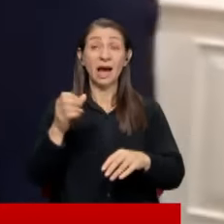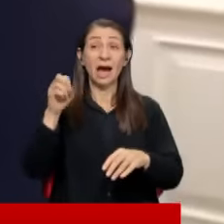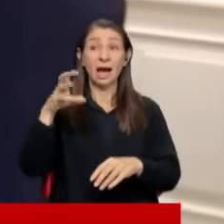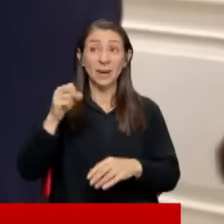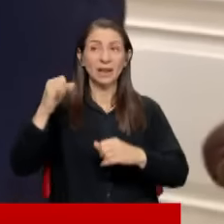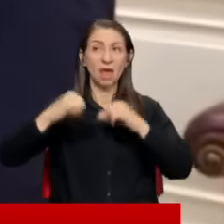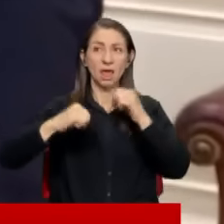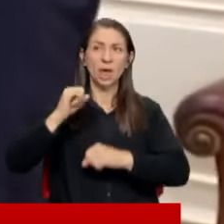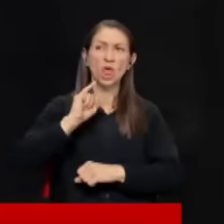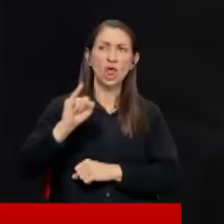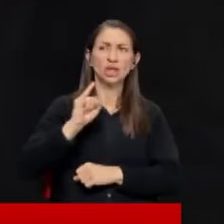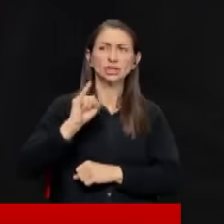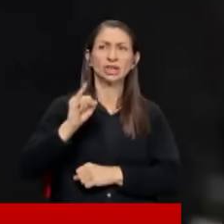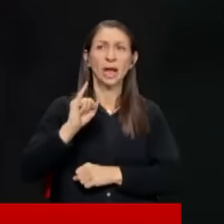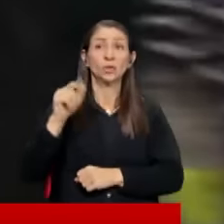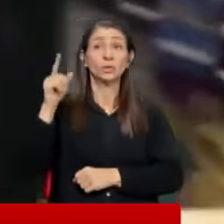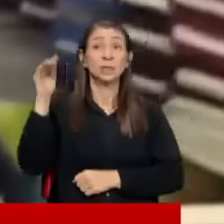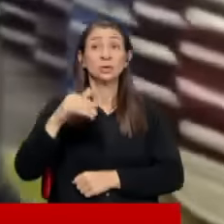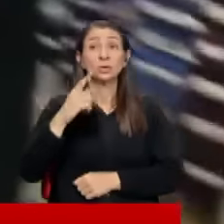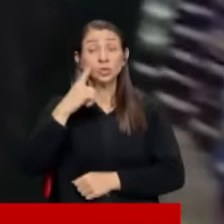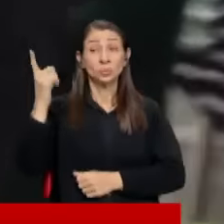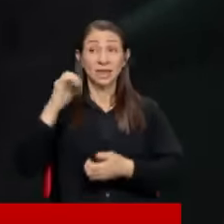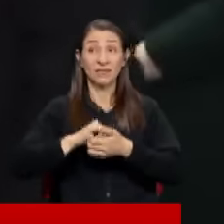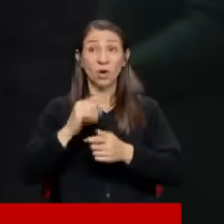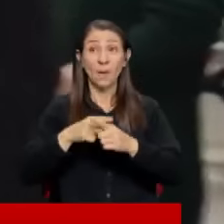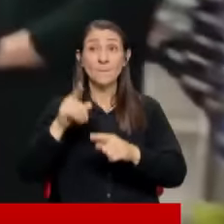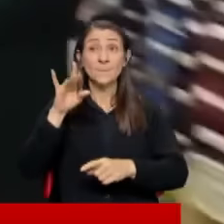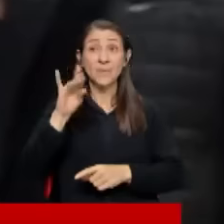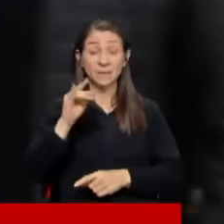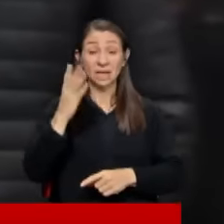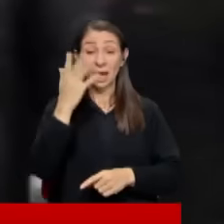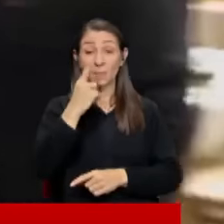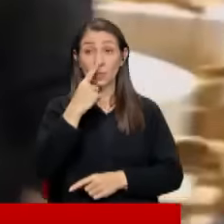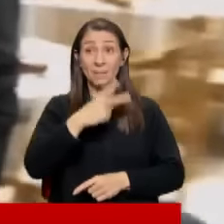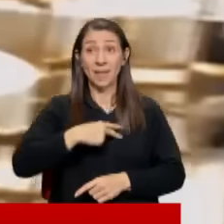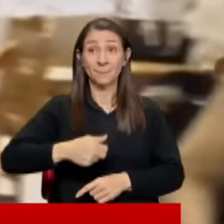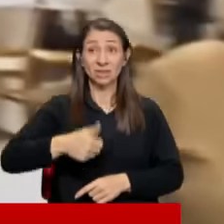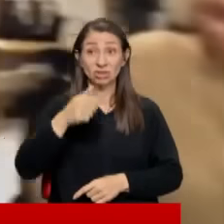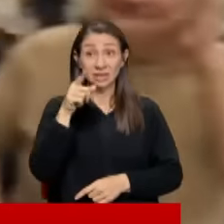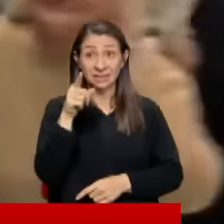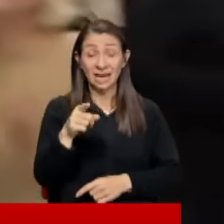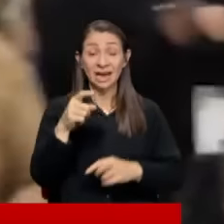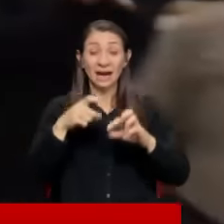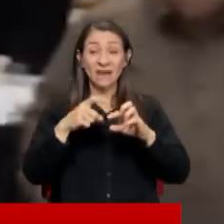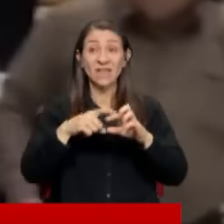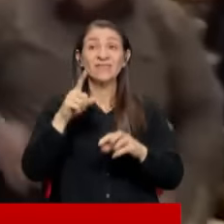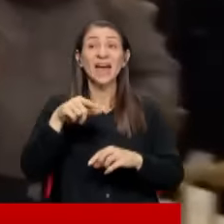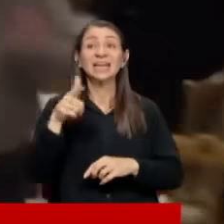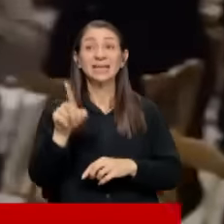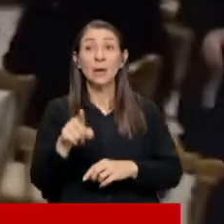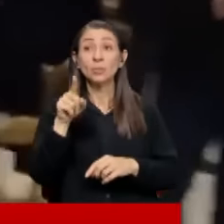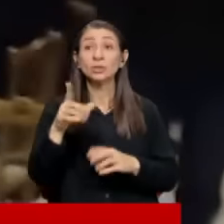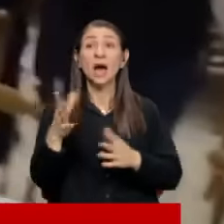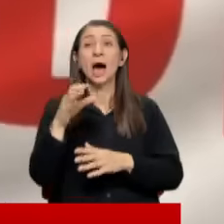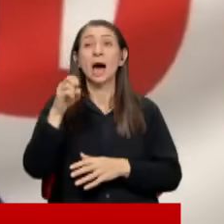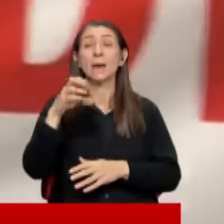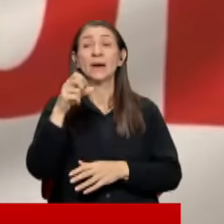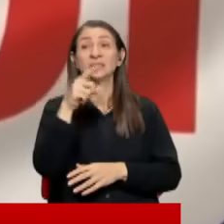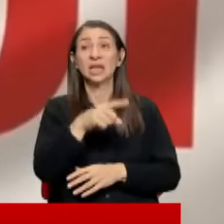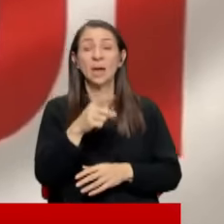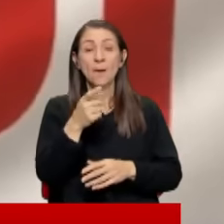Partili rakibine eleştirilerle gündeme gelen Cumhur İttifakı ortağı MHP'nin Karabük Belediye Başkanı Rafet Vergili bu kez AK